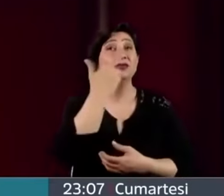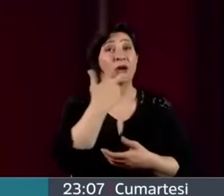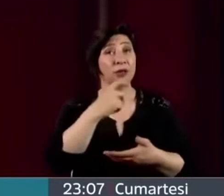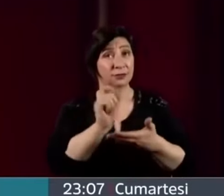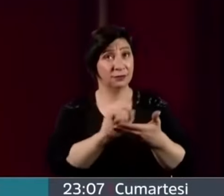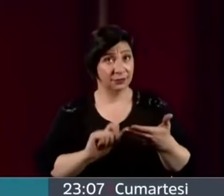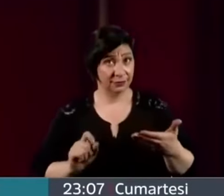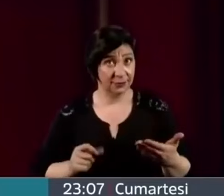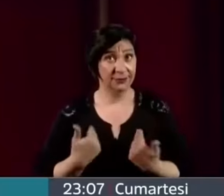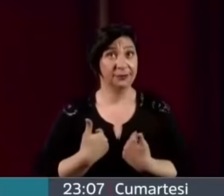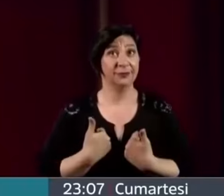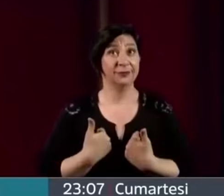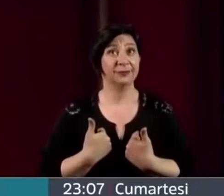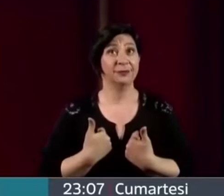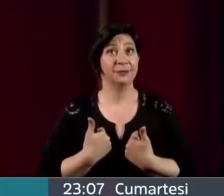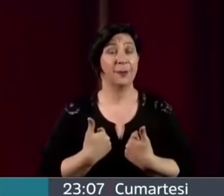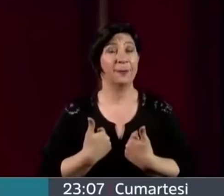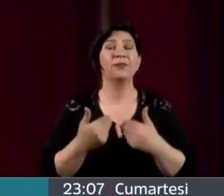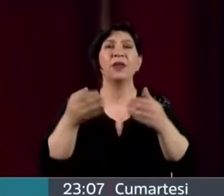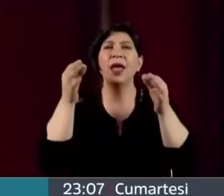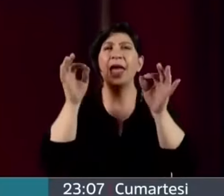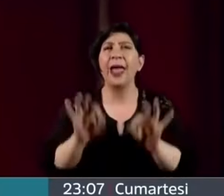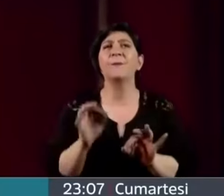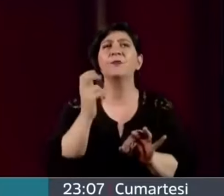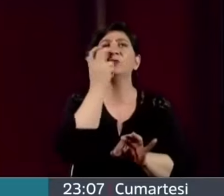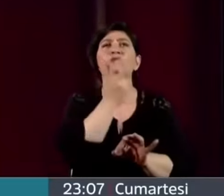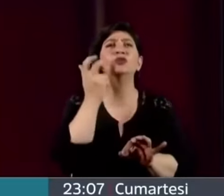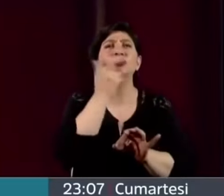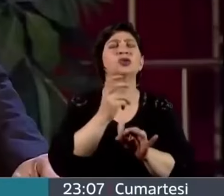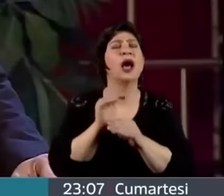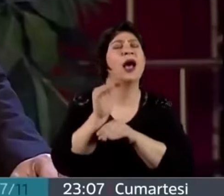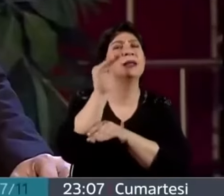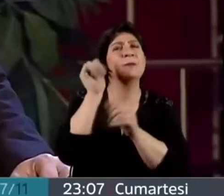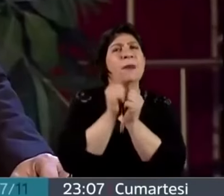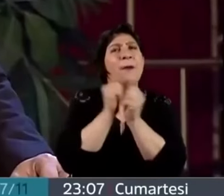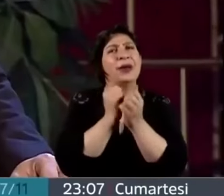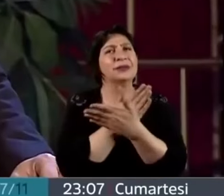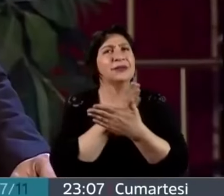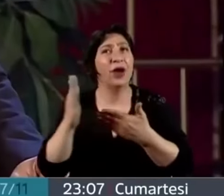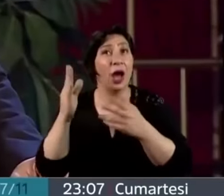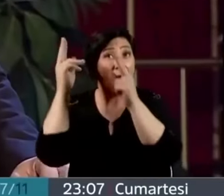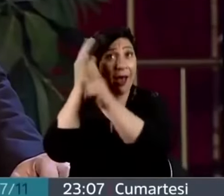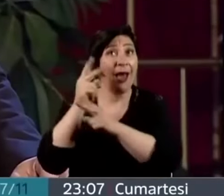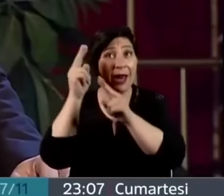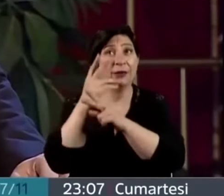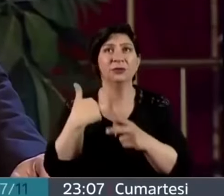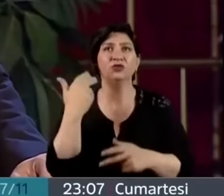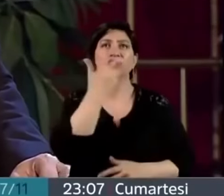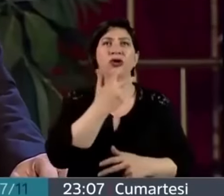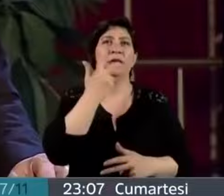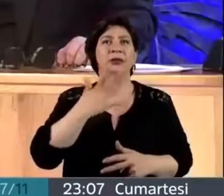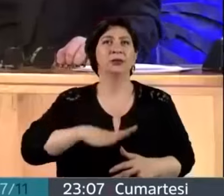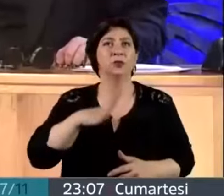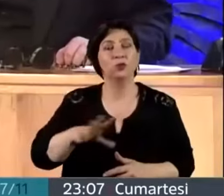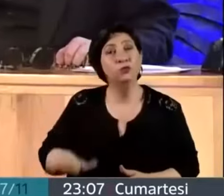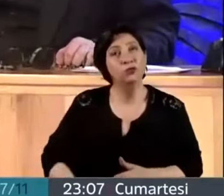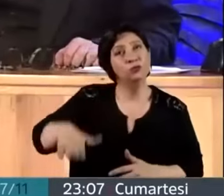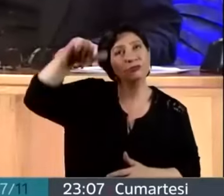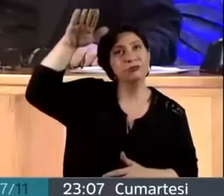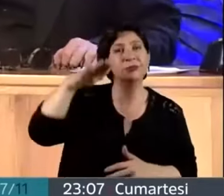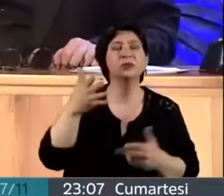yapıyordum. Ve hep böyle müziğiyle hayatım devam edecek. Hayalimin zaten şarkıcı olmak çocukken.